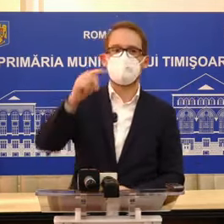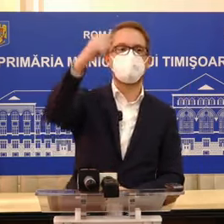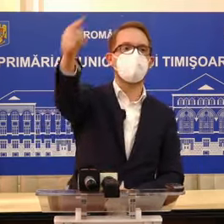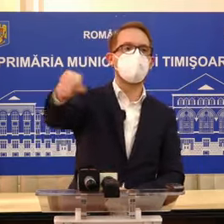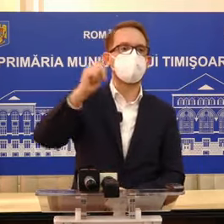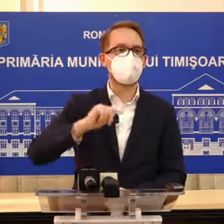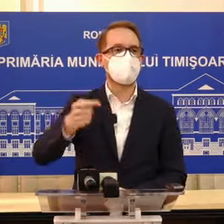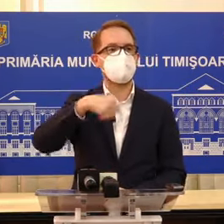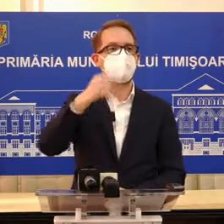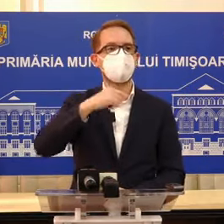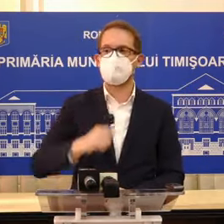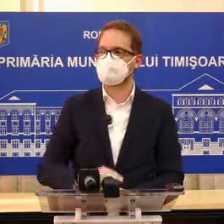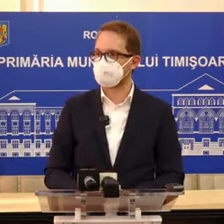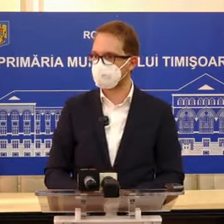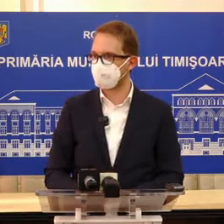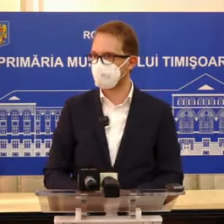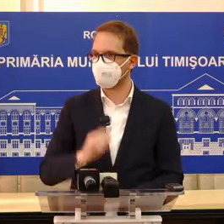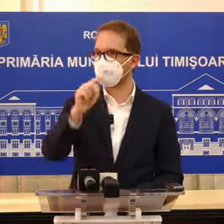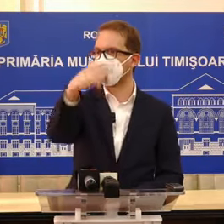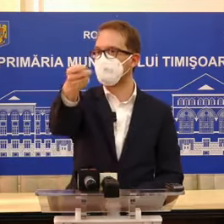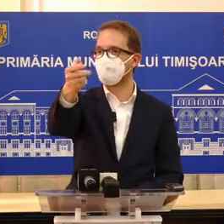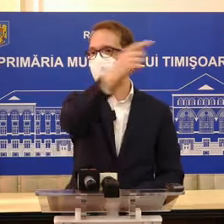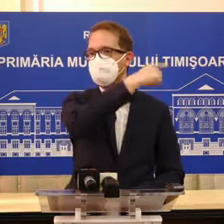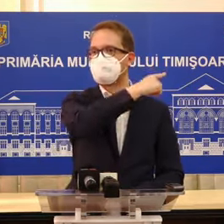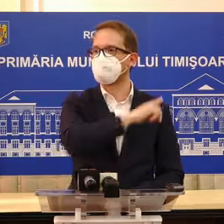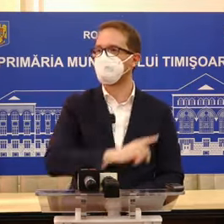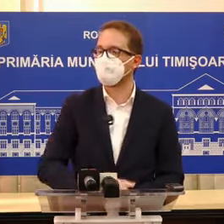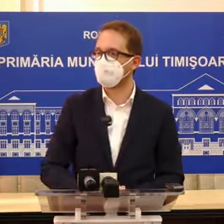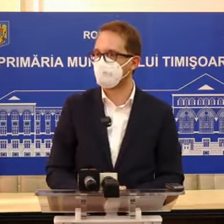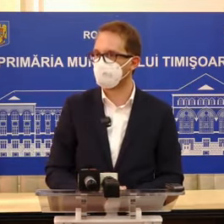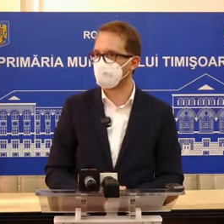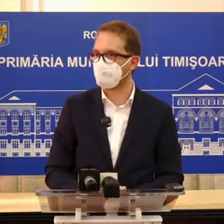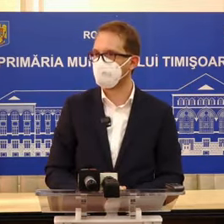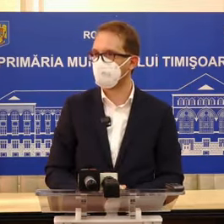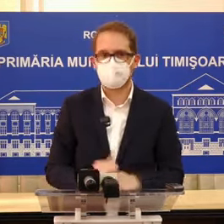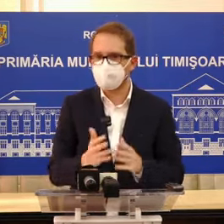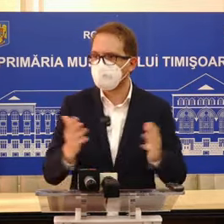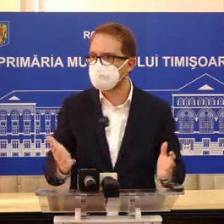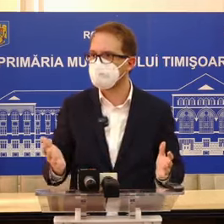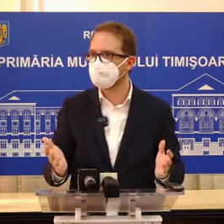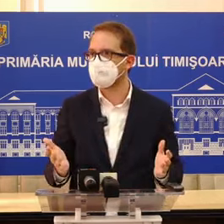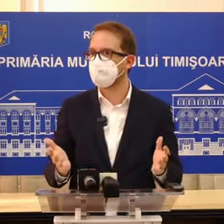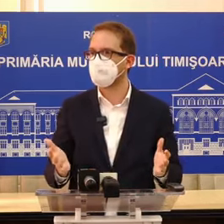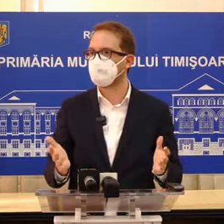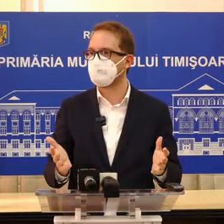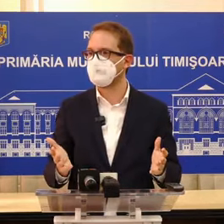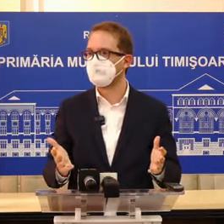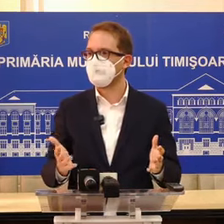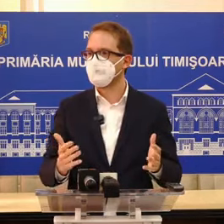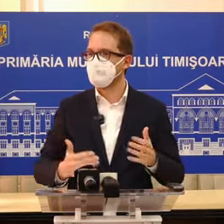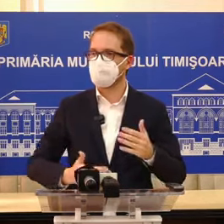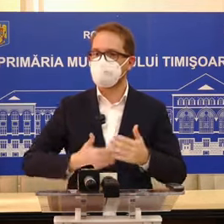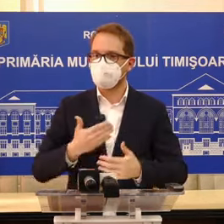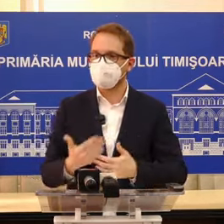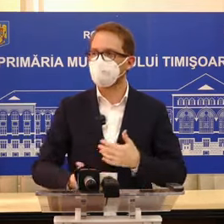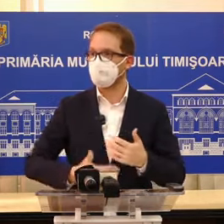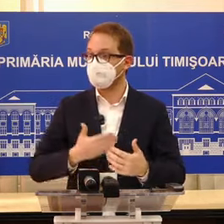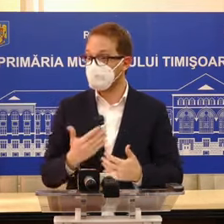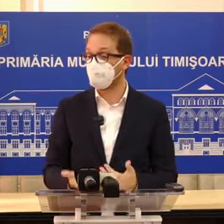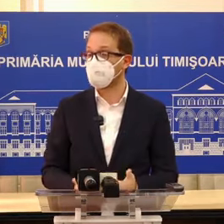de luna viitoare, le cheltuim astăzi și vă dăm înapoi la trezorerie luna viitoare. Nu există așa ceva. Deci